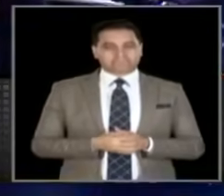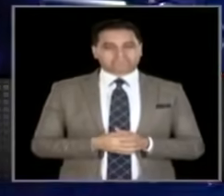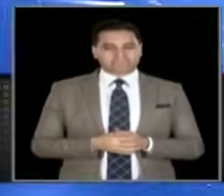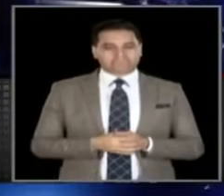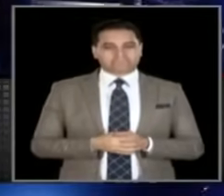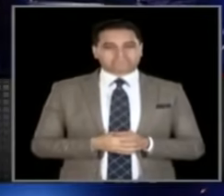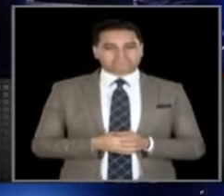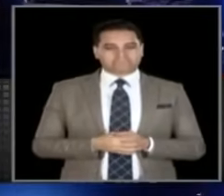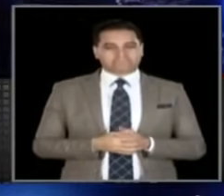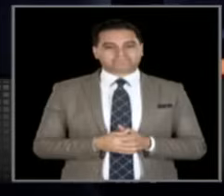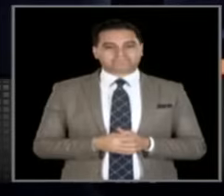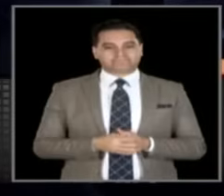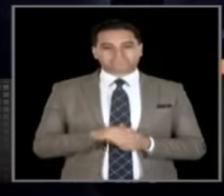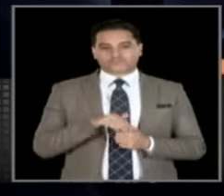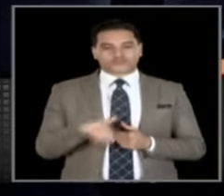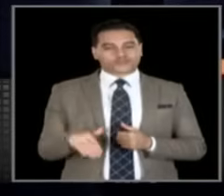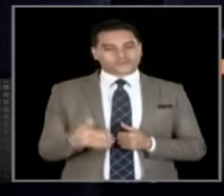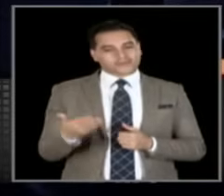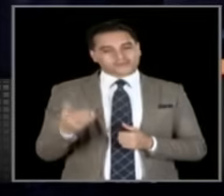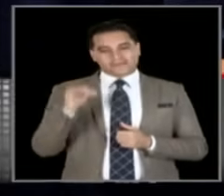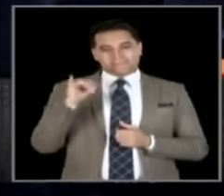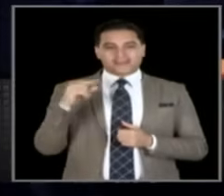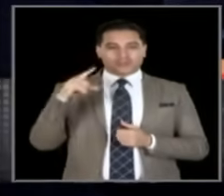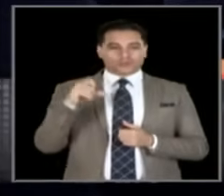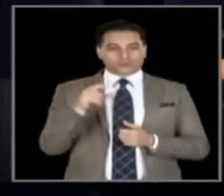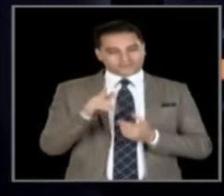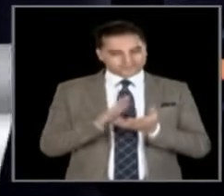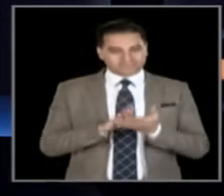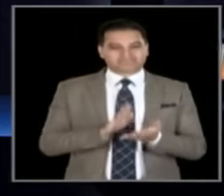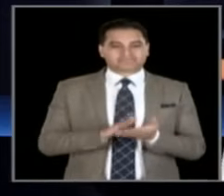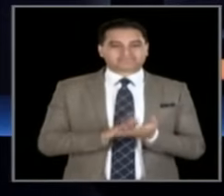الثاني مش ممكن يا ميدو برافو